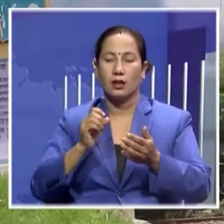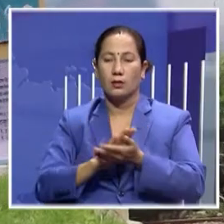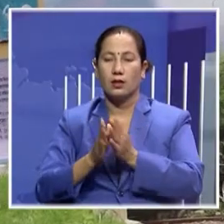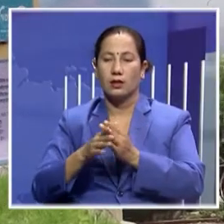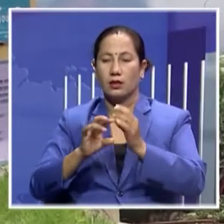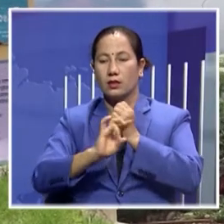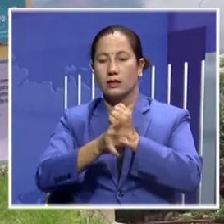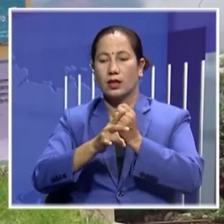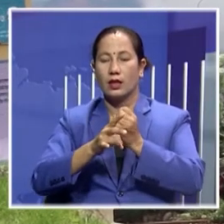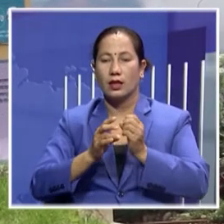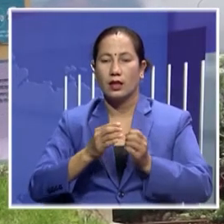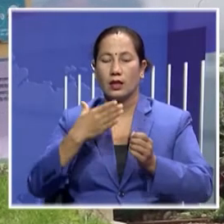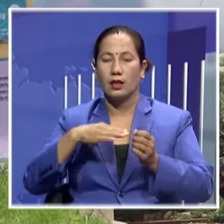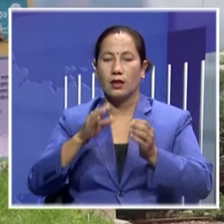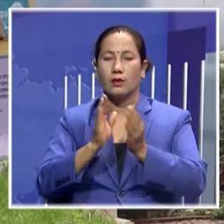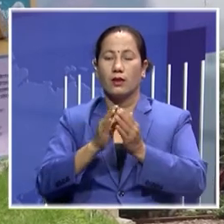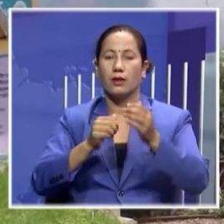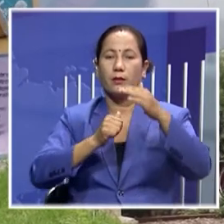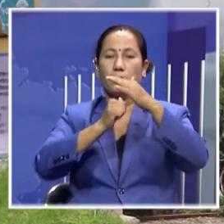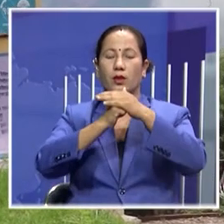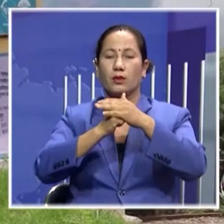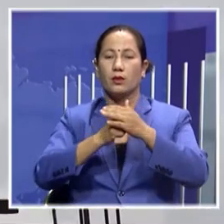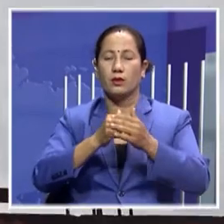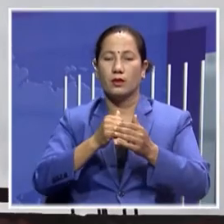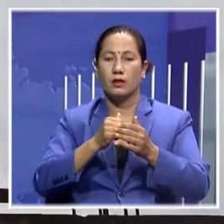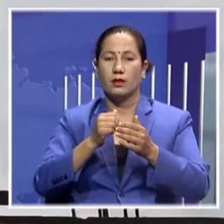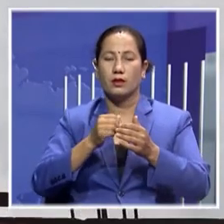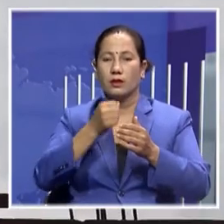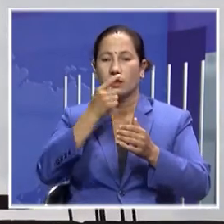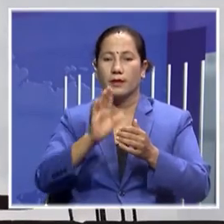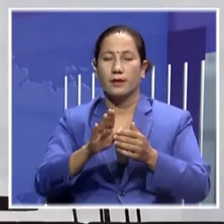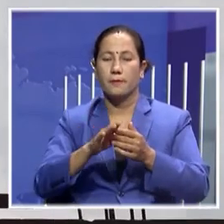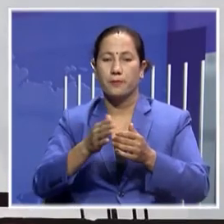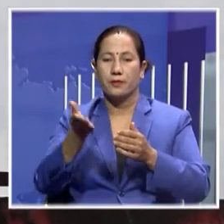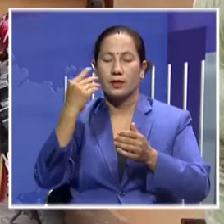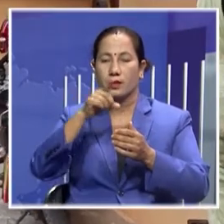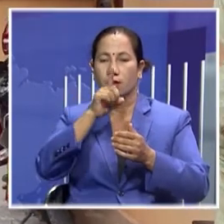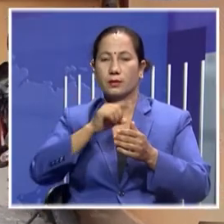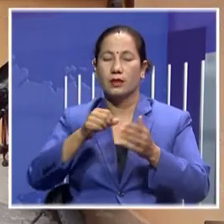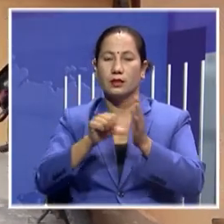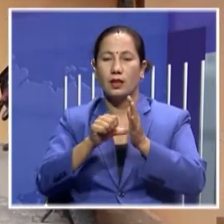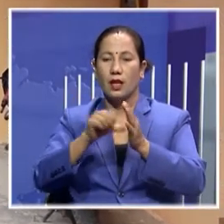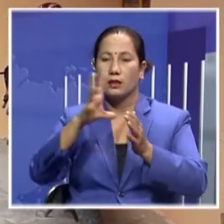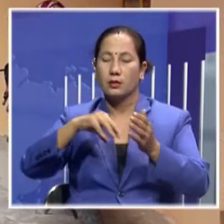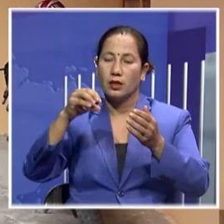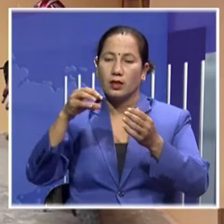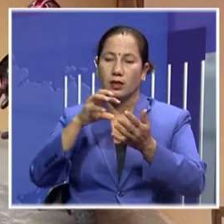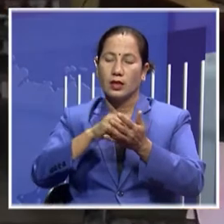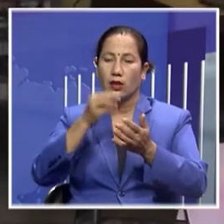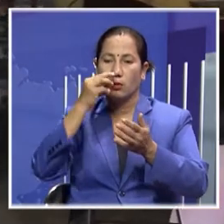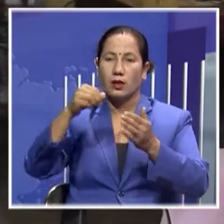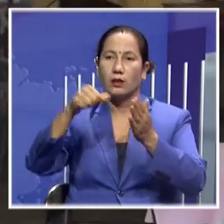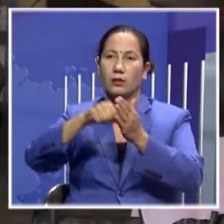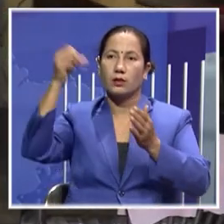लागि परेको शाखाका निमित्त प्रमुख माधव प्रसाद लेखकले बताउनुभयो। पछिल्लो समय जिल्लाका अधिकांश ठाउँ विद्युतीय पहुँचमा